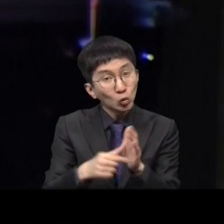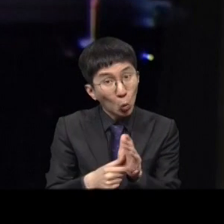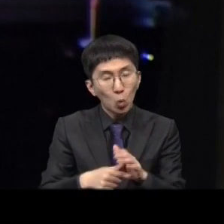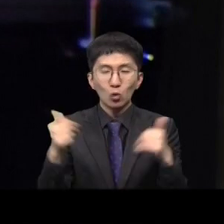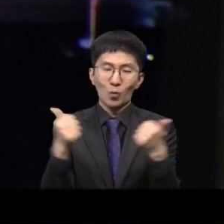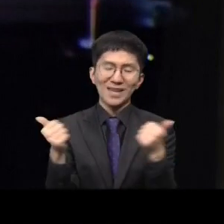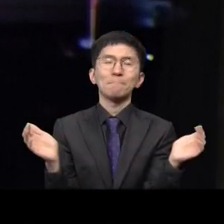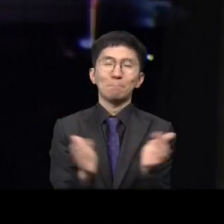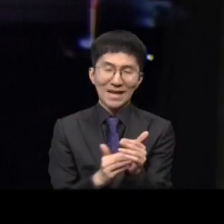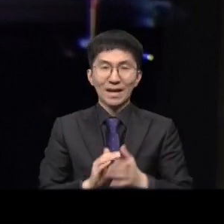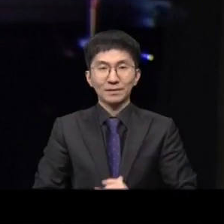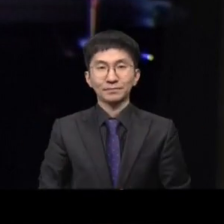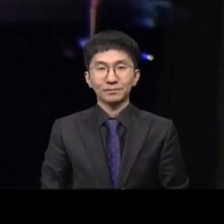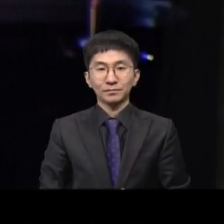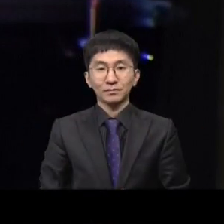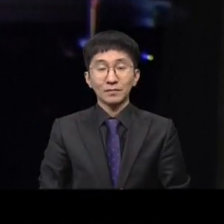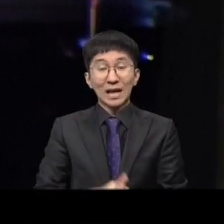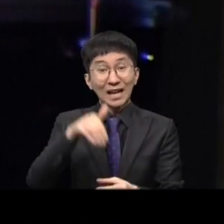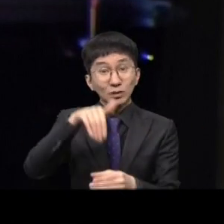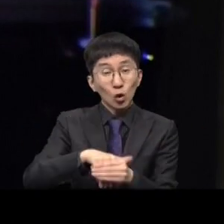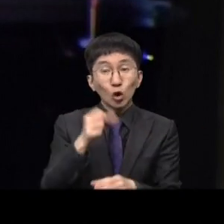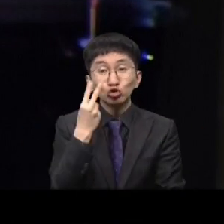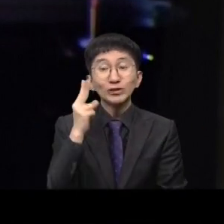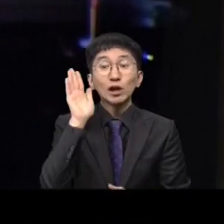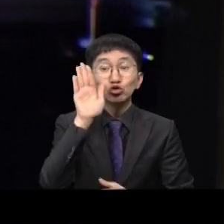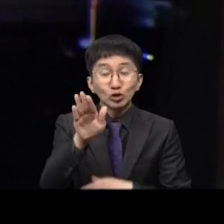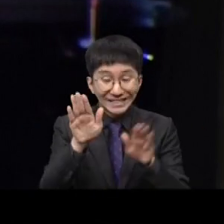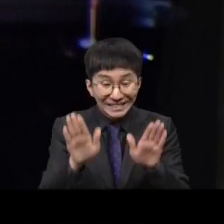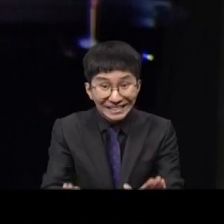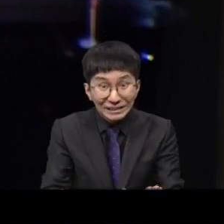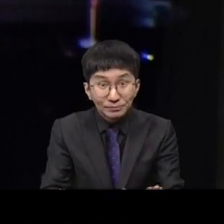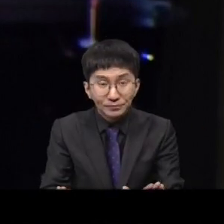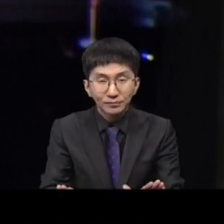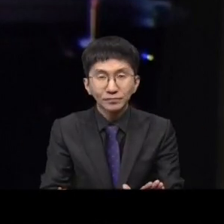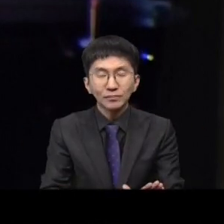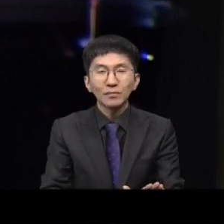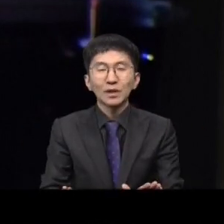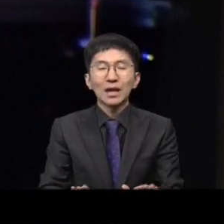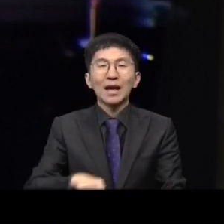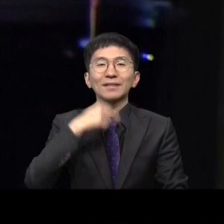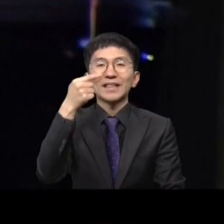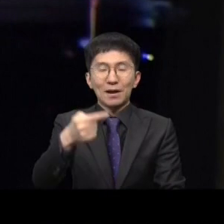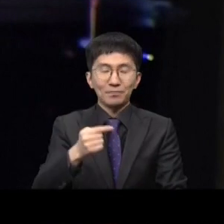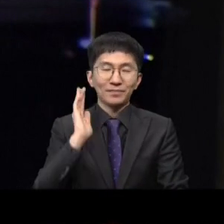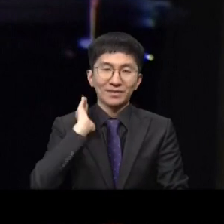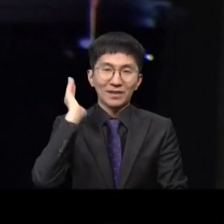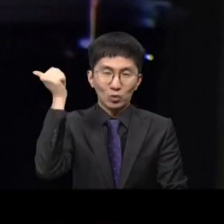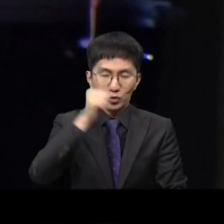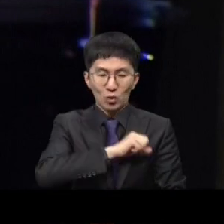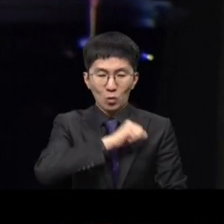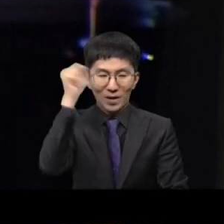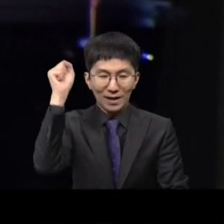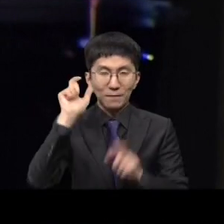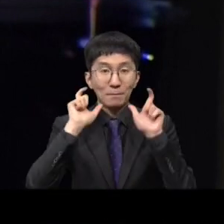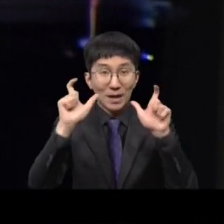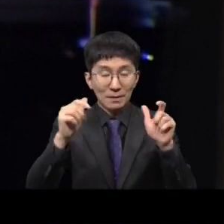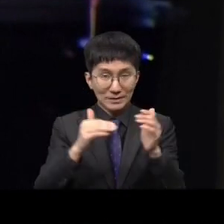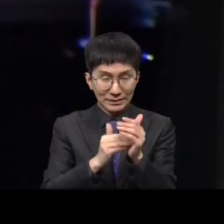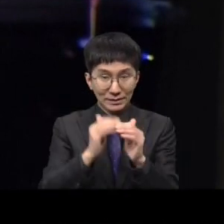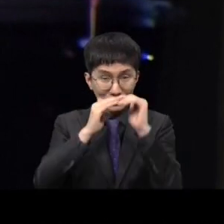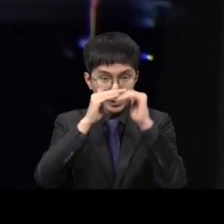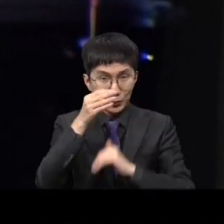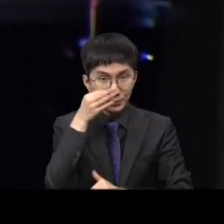회의가 마무리됐습니다. 이제 선거 두 달 만에 바이든 당선인이 차기 대통령으로 최종 확정된 건데요. 발표 내용 직접